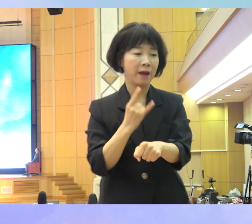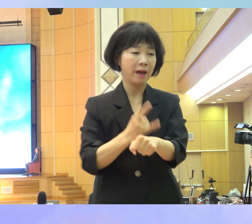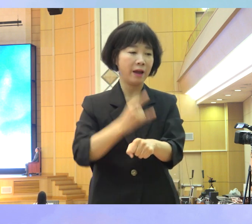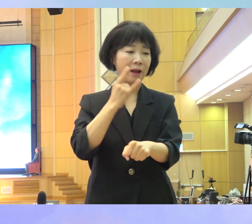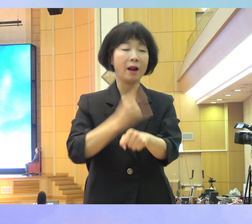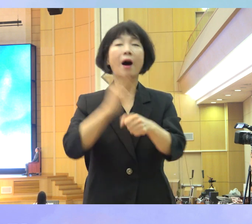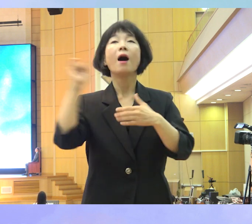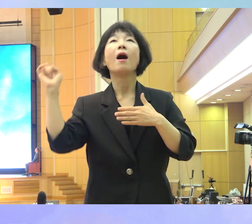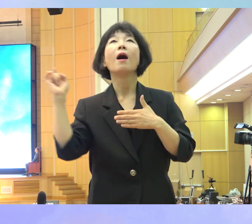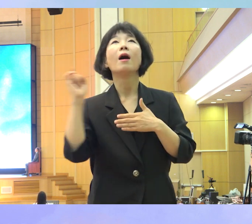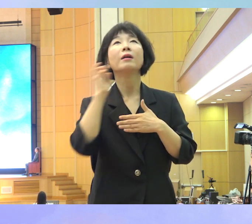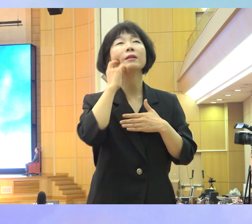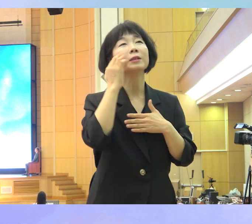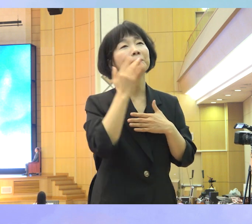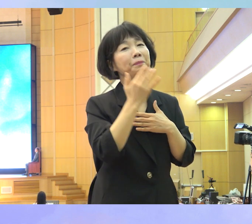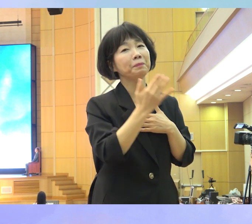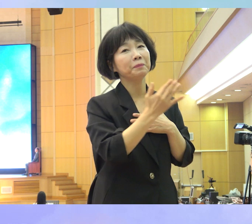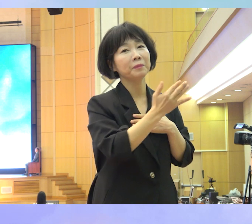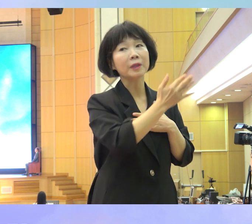경배해.